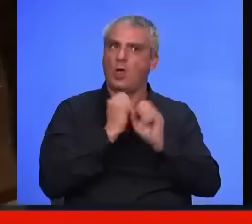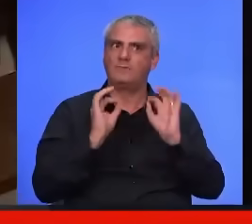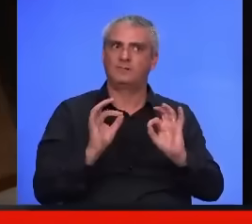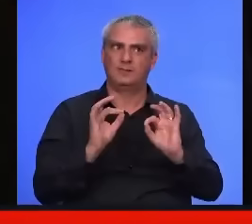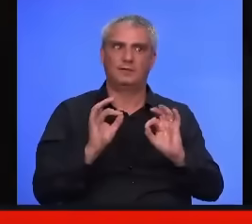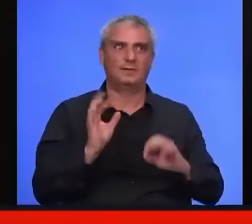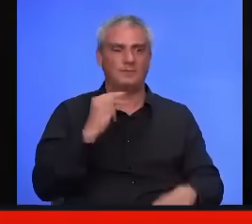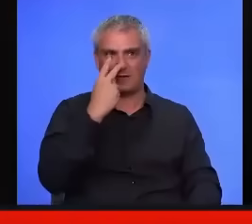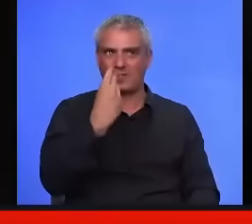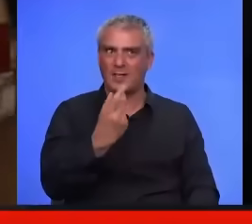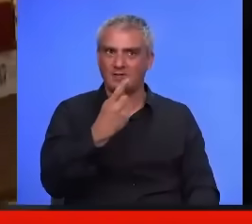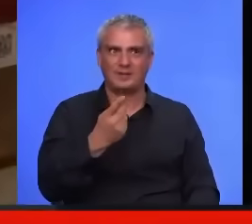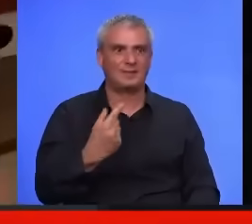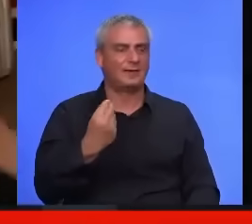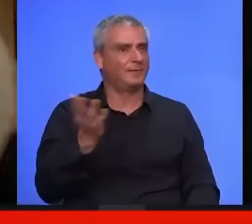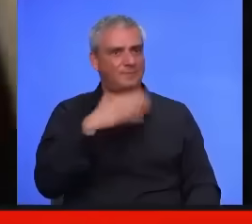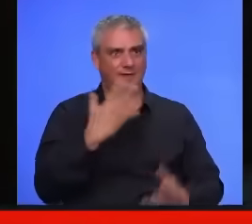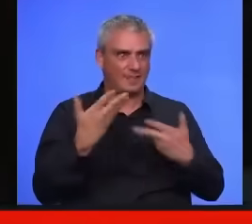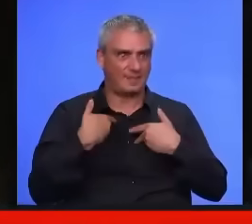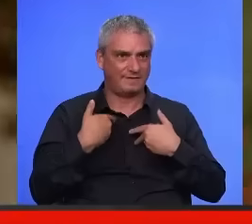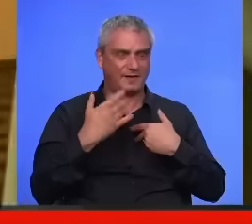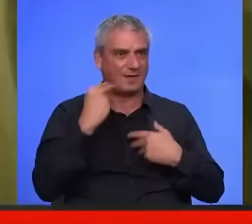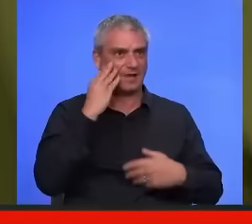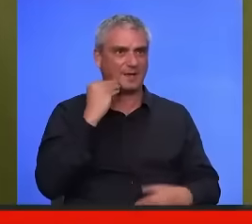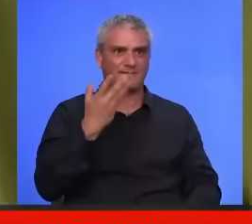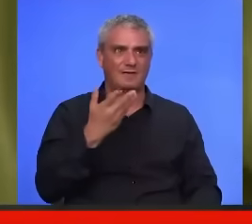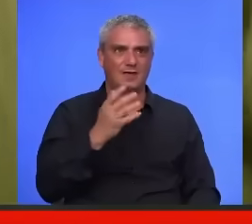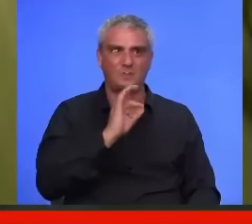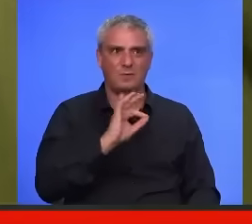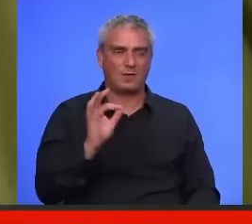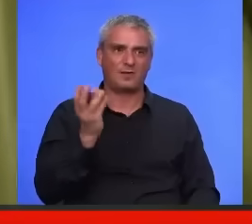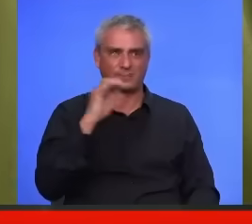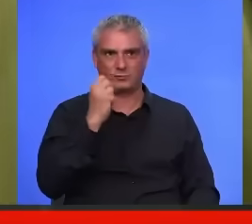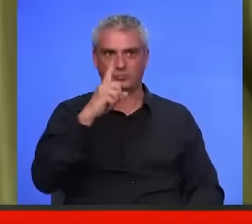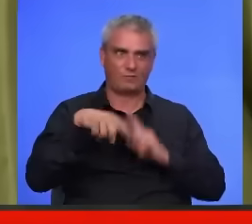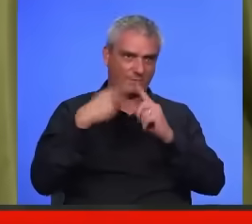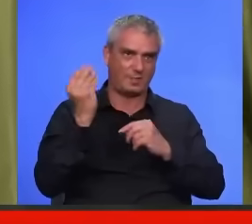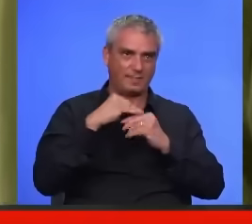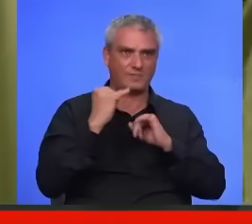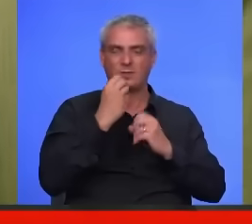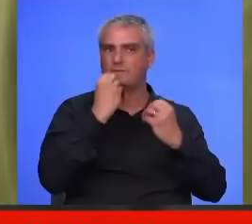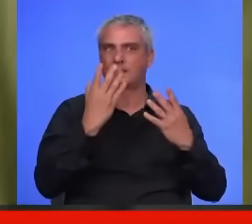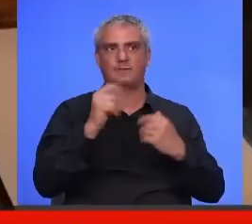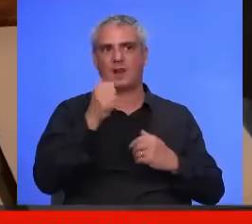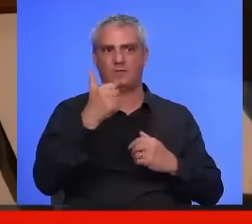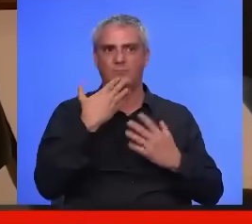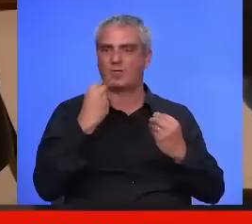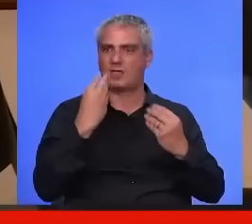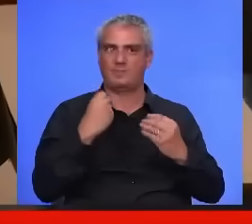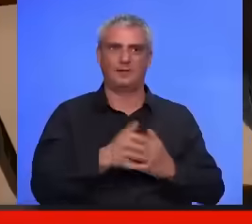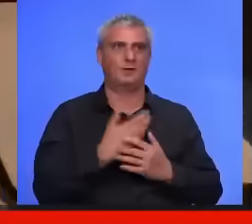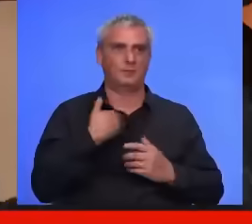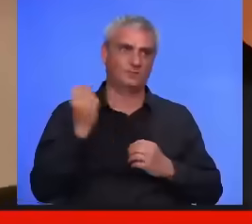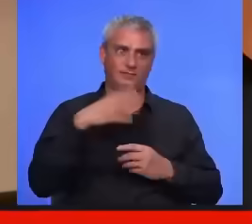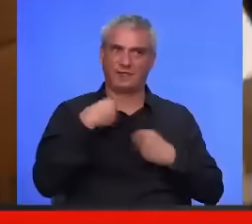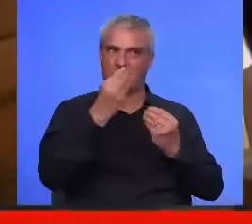לראות אכ לראות גם להביא איזה כיף מעולה אנחנו נביא עוד שבוע הבא אלוף תודה רוצה לבוא איתי